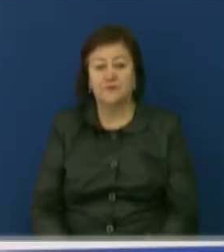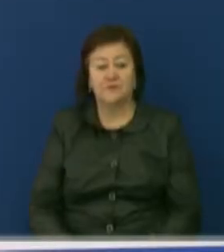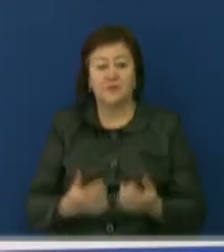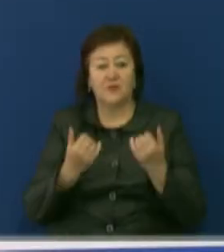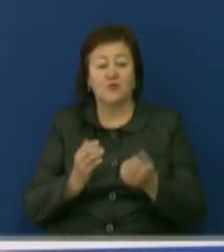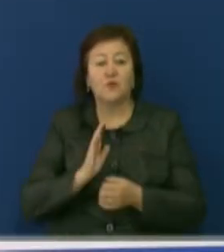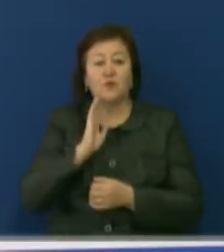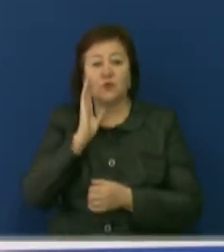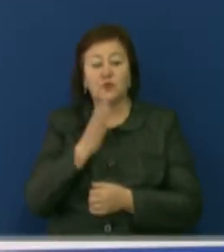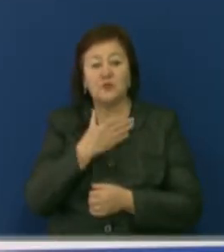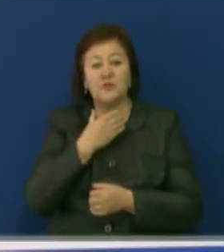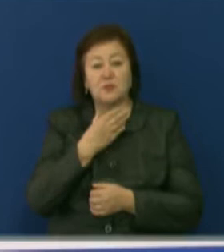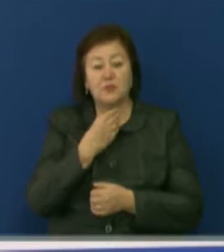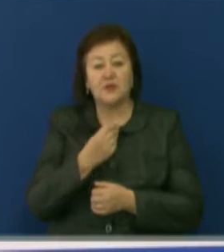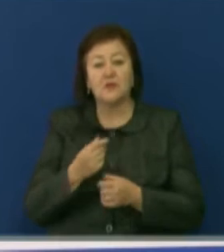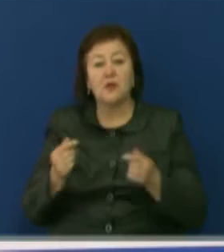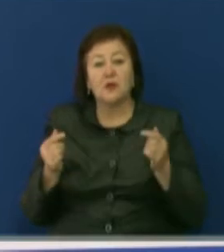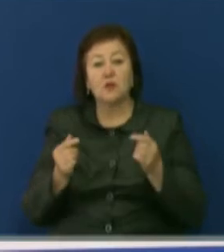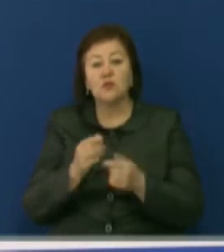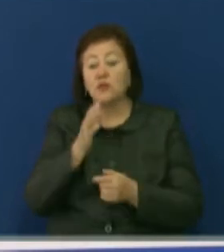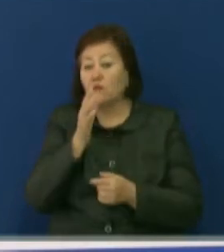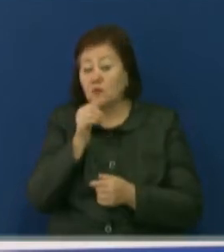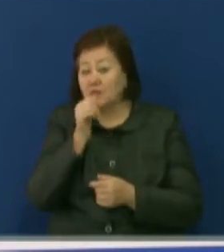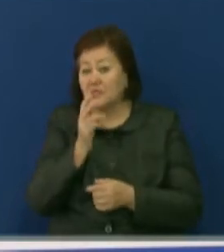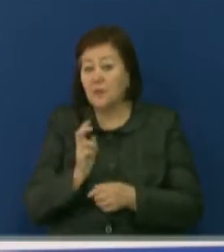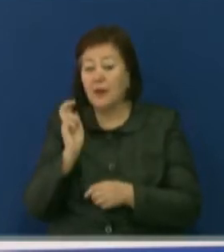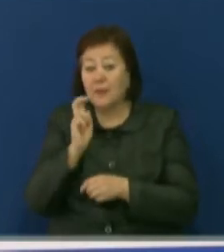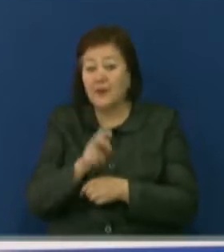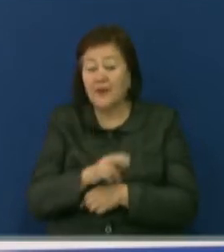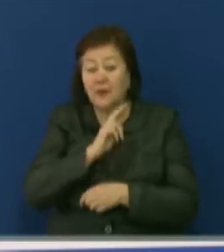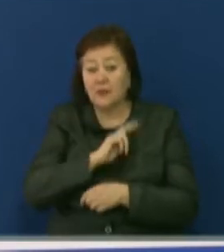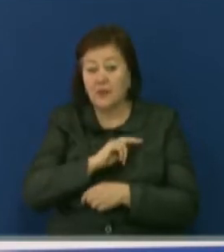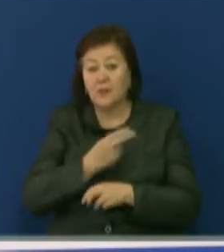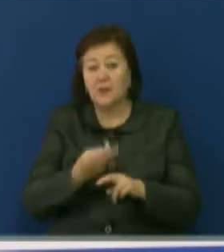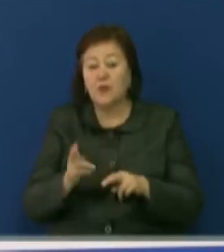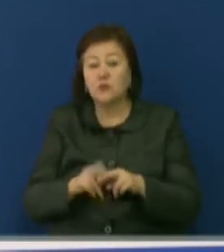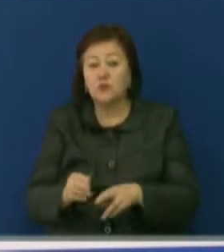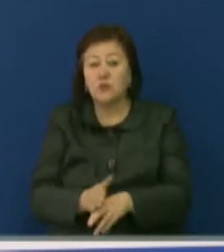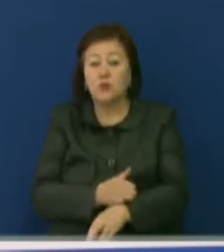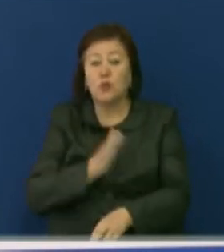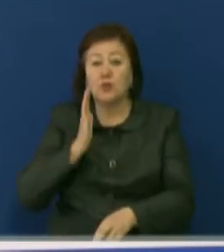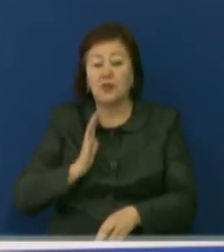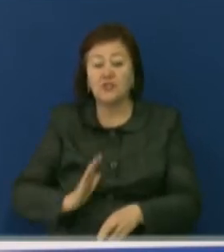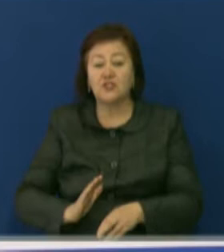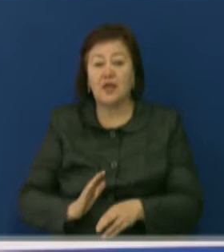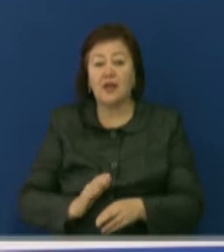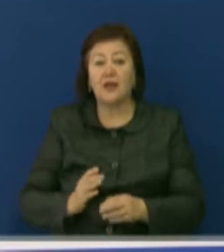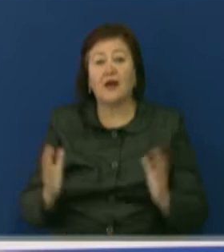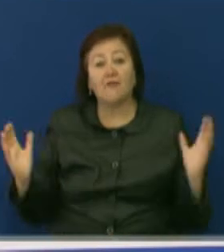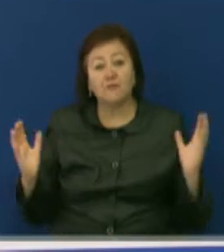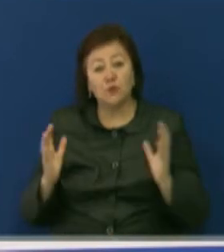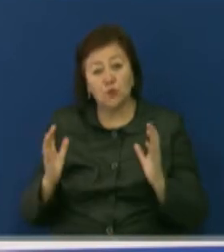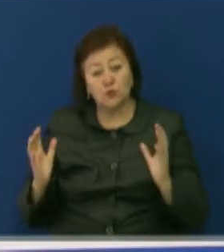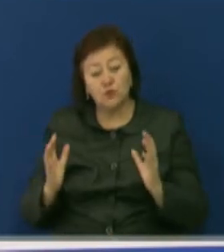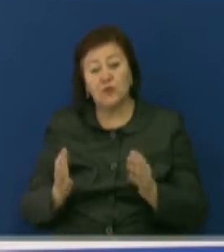Бүгін таңертең семейліктер жұмысқа уақытында жете алмады. Аялдамаларда автобустарды ұзақ күткен тұрғындар такси қызметіне жүгінуге мәжбүр